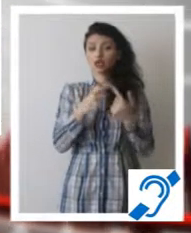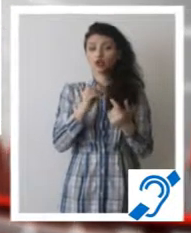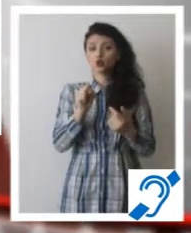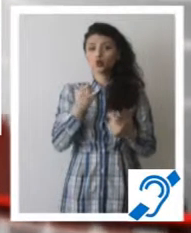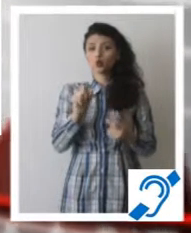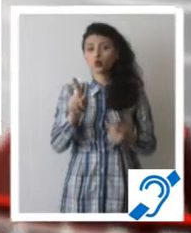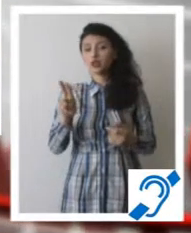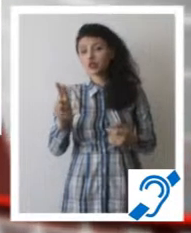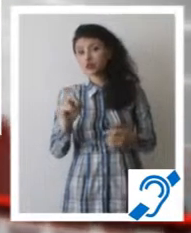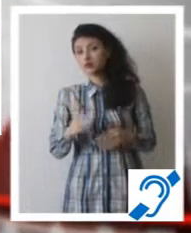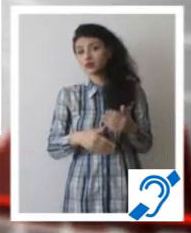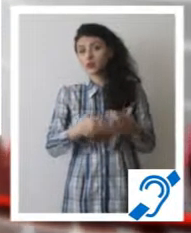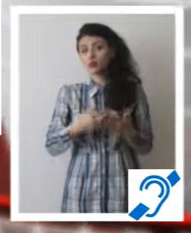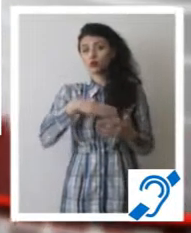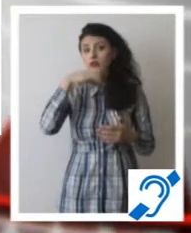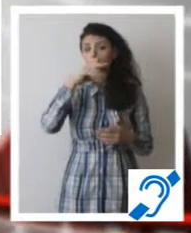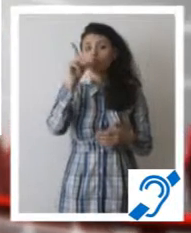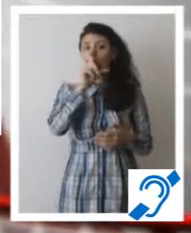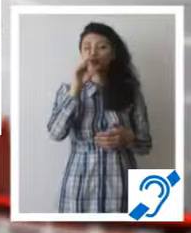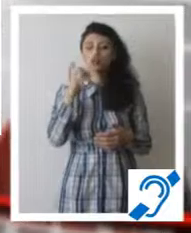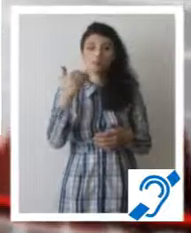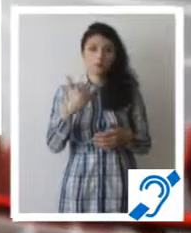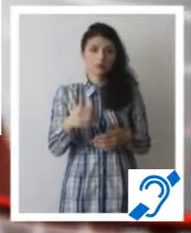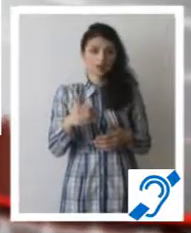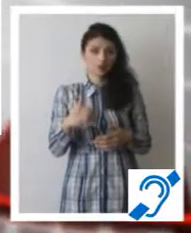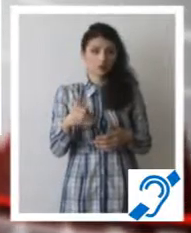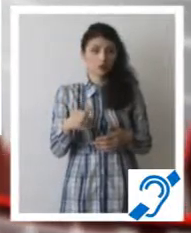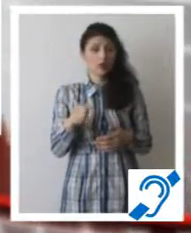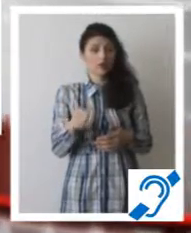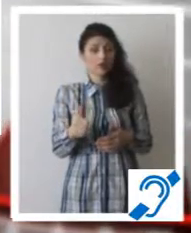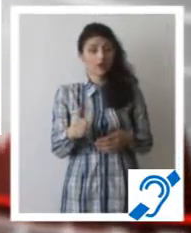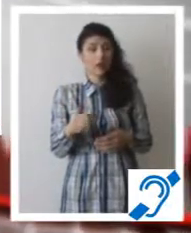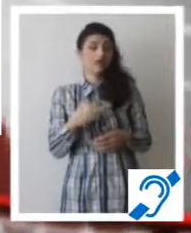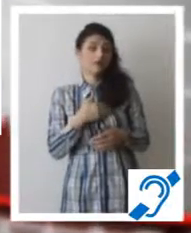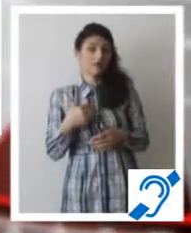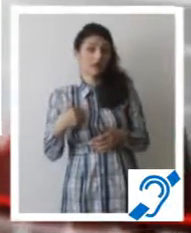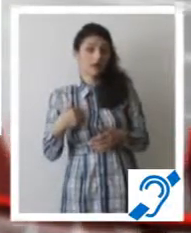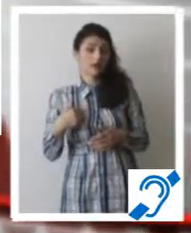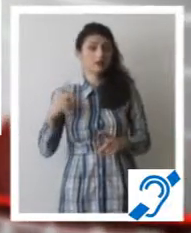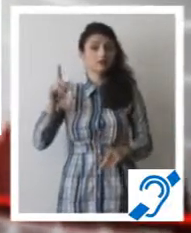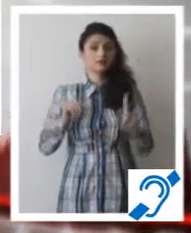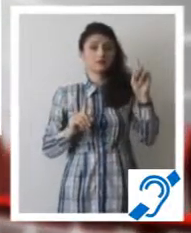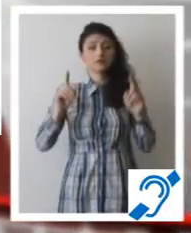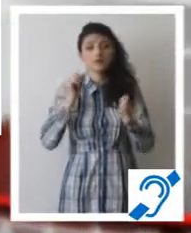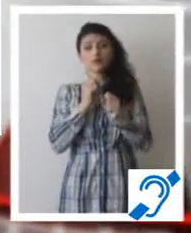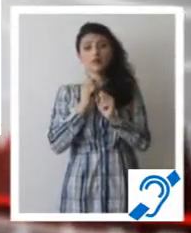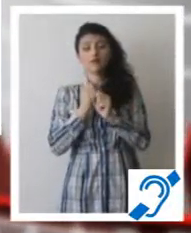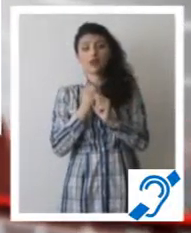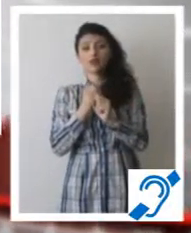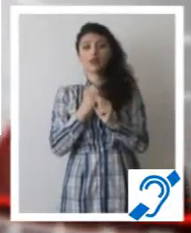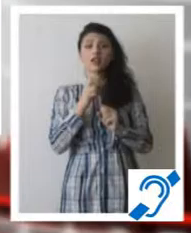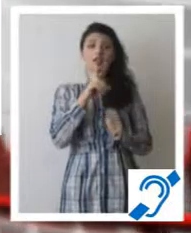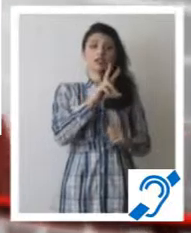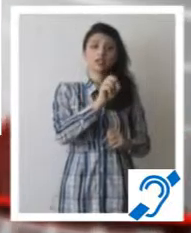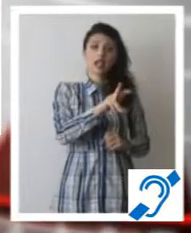nostru. Pentru zilele de luni și miercuri, în general, termometrul va oscila în intervalul